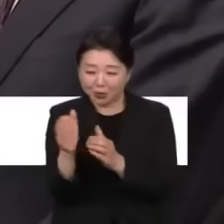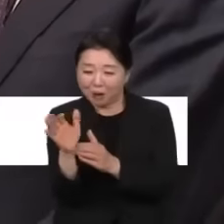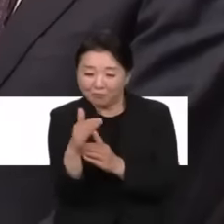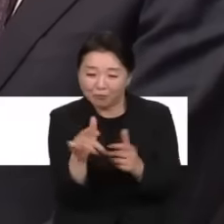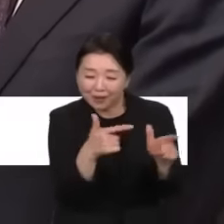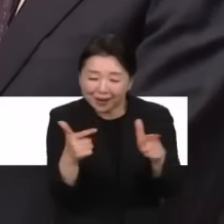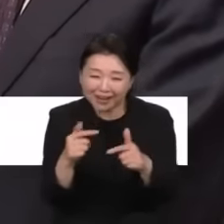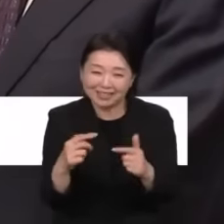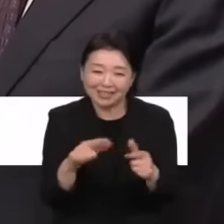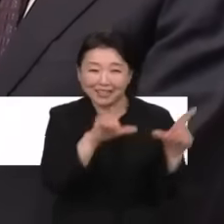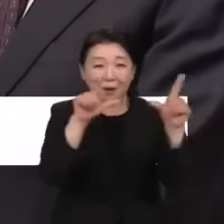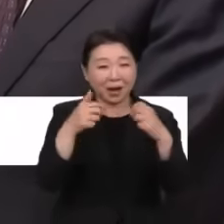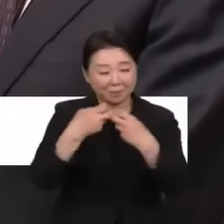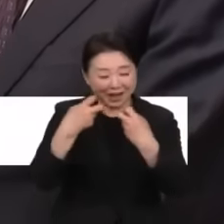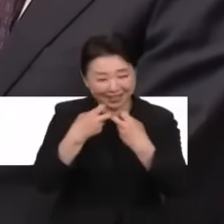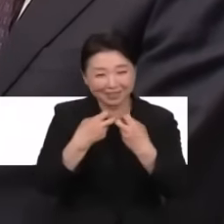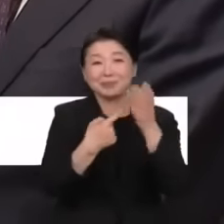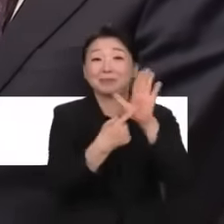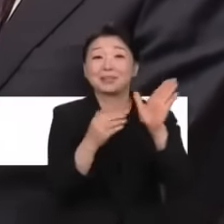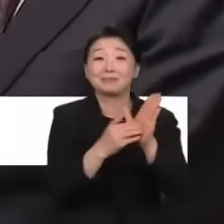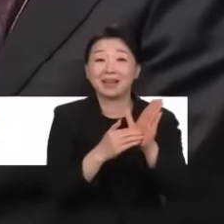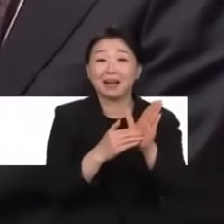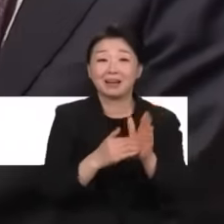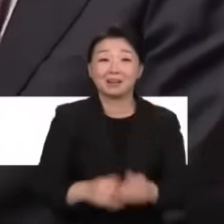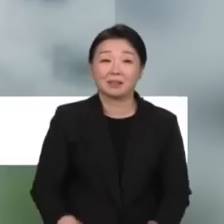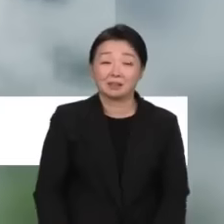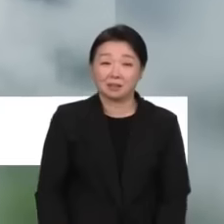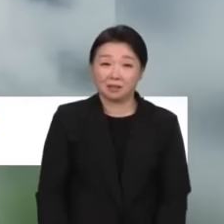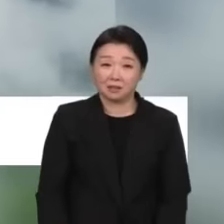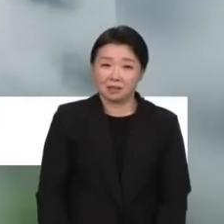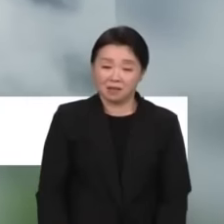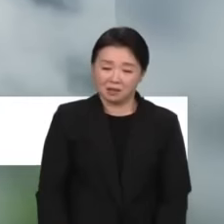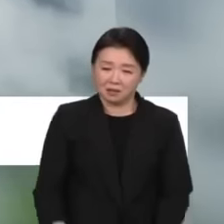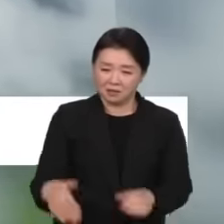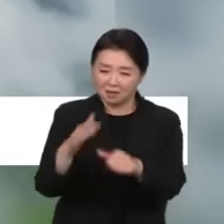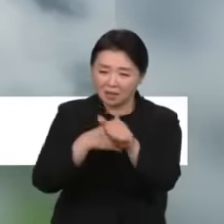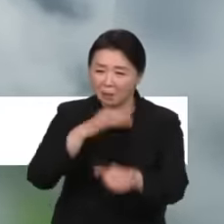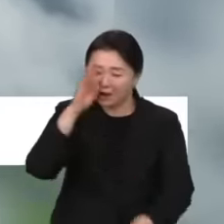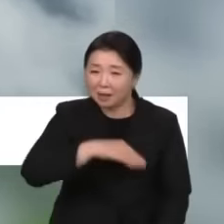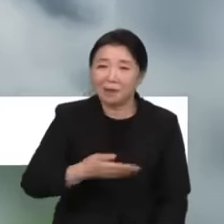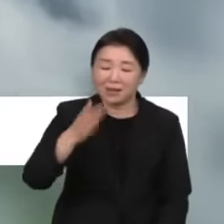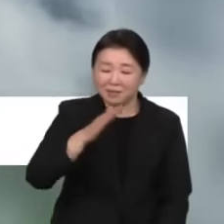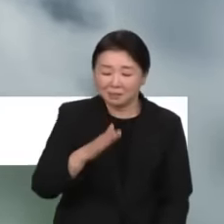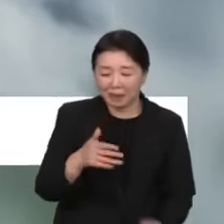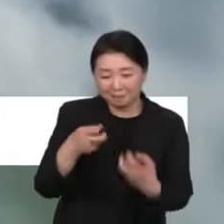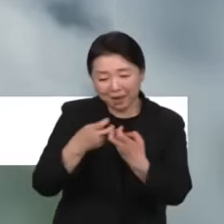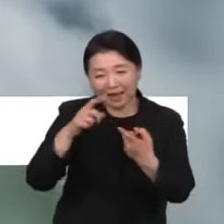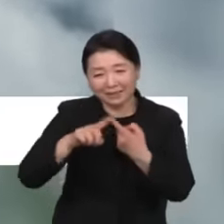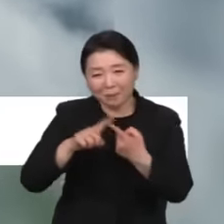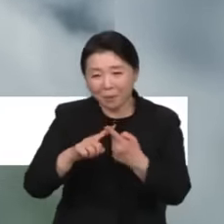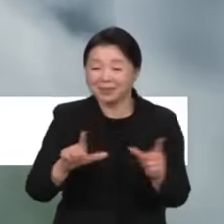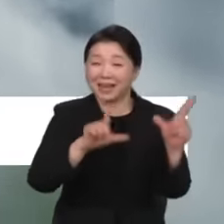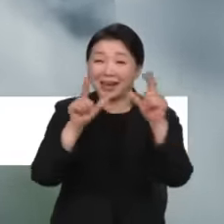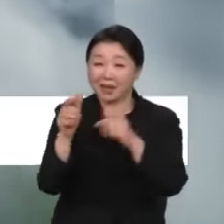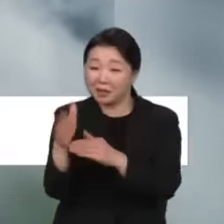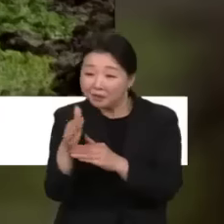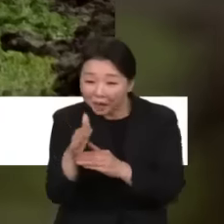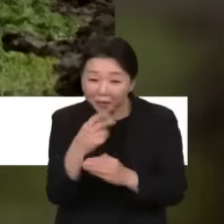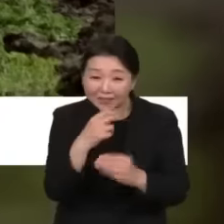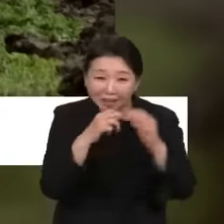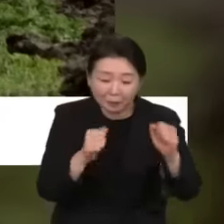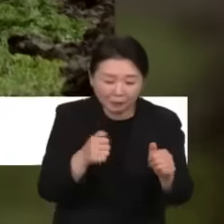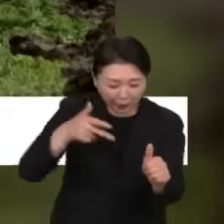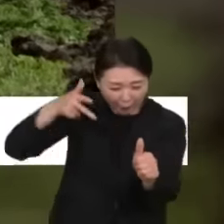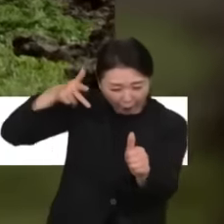해양생물들의 생활 방식을 담았습니다. 방시민은 척박한 환경에서도 나름의 방식으로 살아가는 해양생물들을 초접사